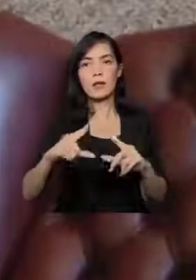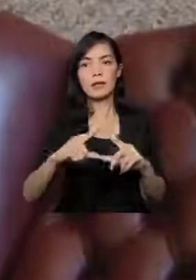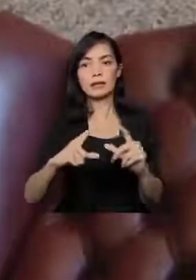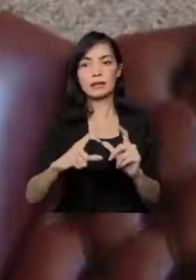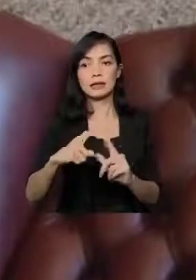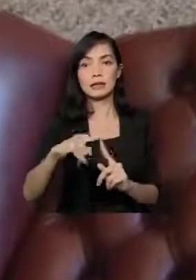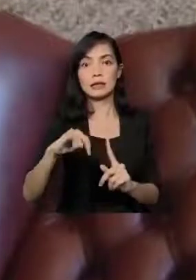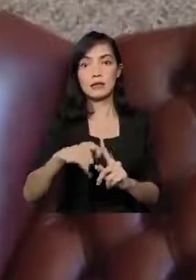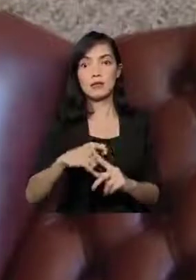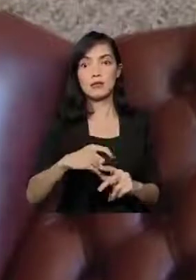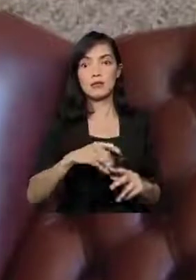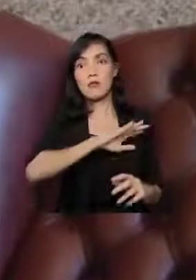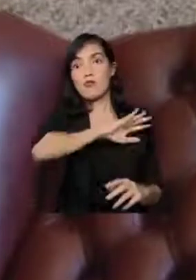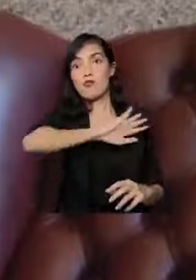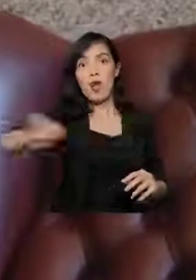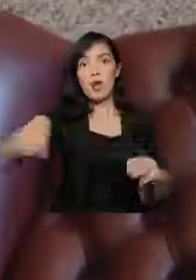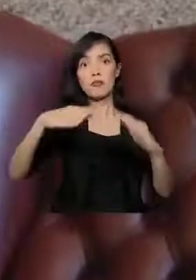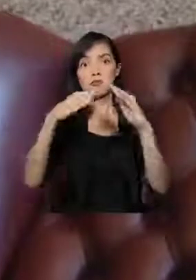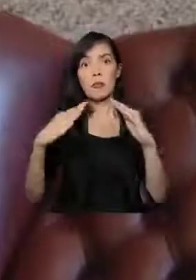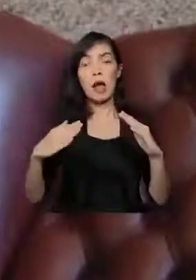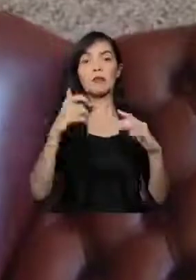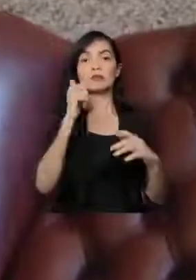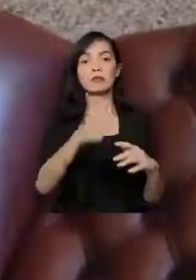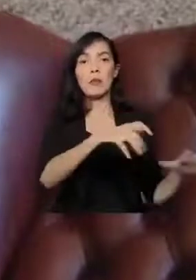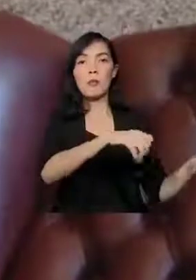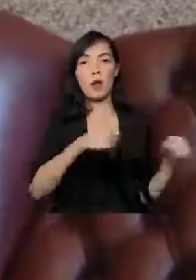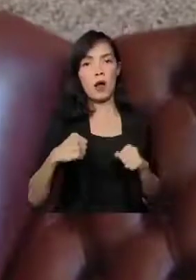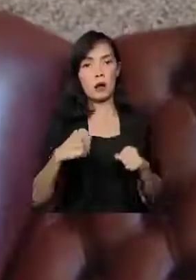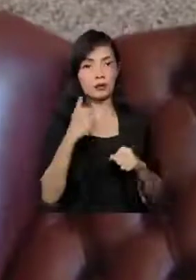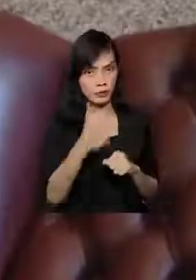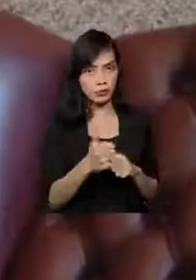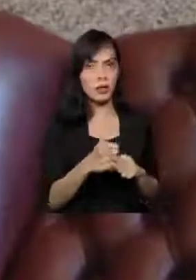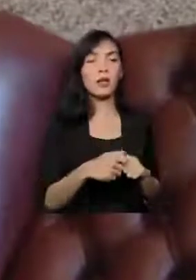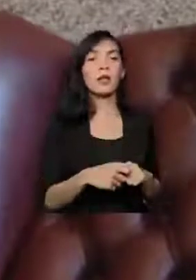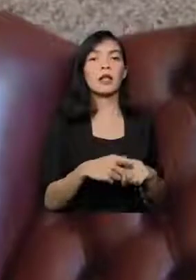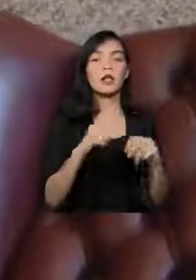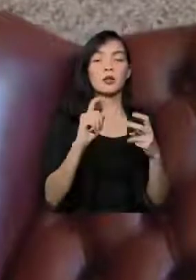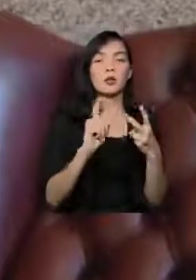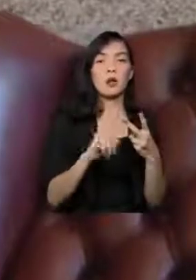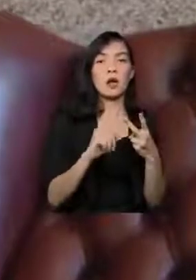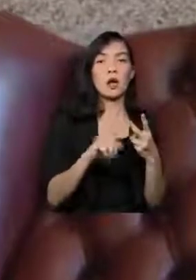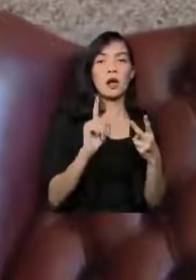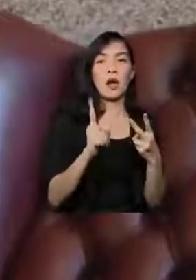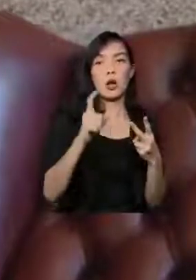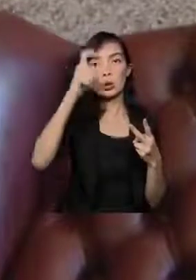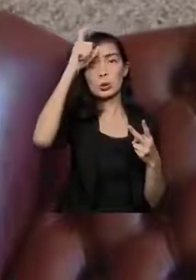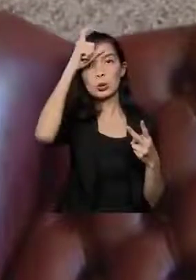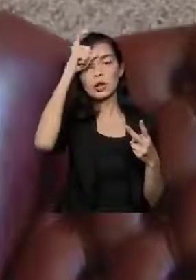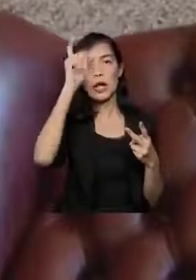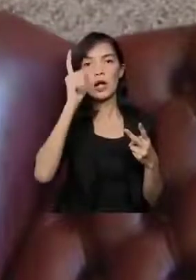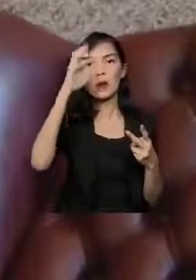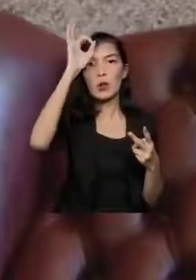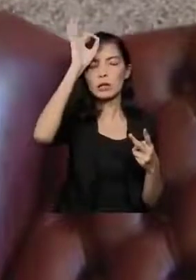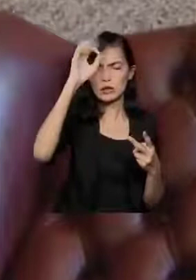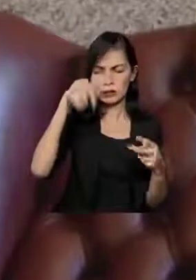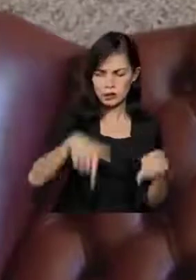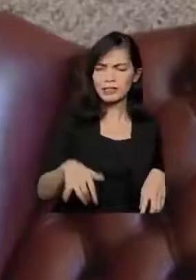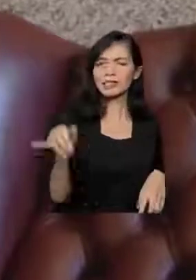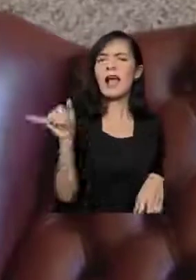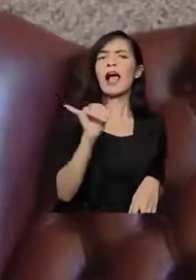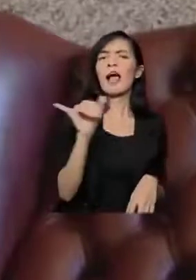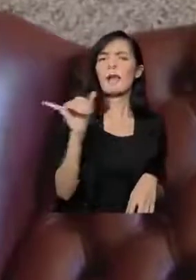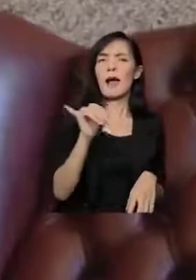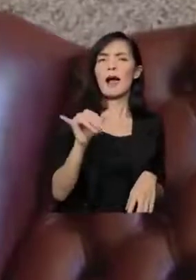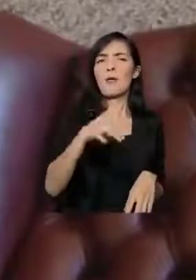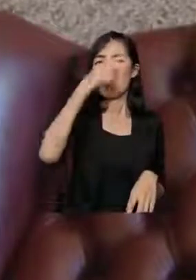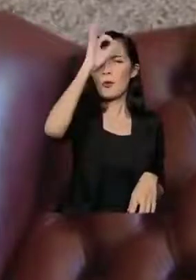masing-masing itu yang pertama yang kedua kalau di Turki tadi ada polisi disini juga ada polisi